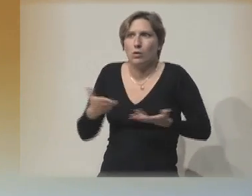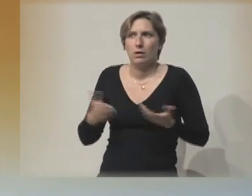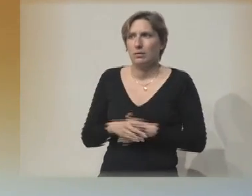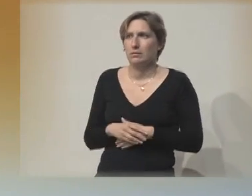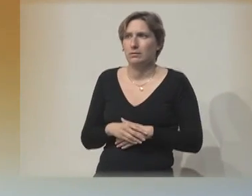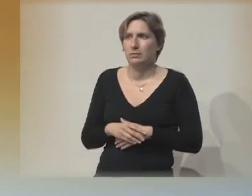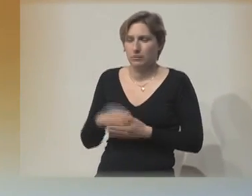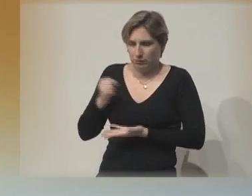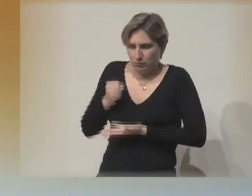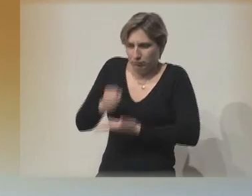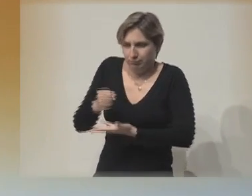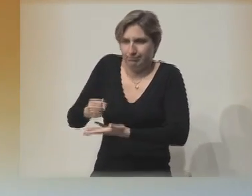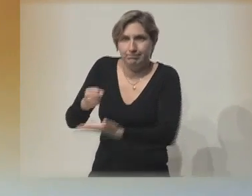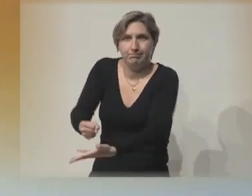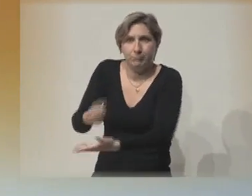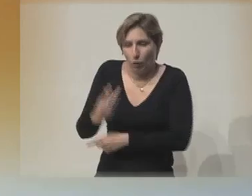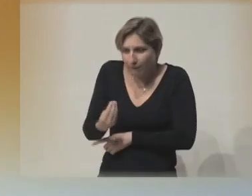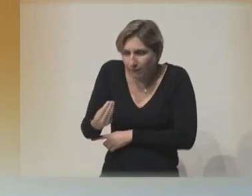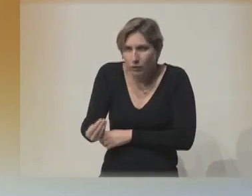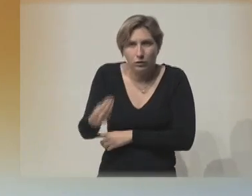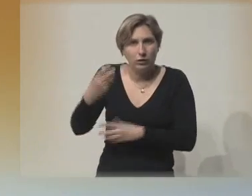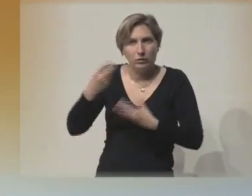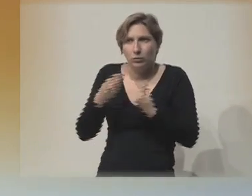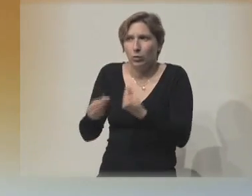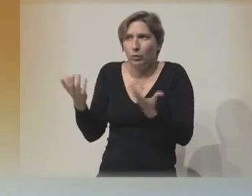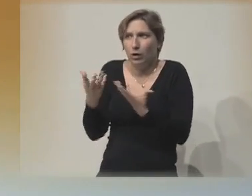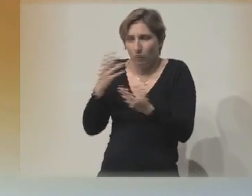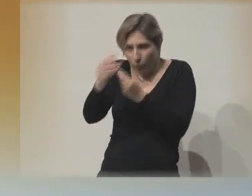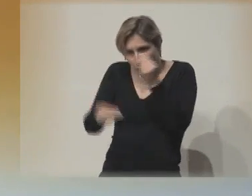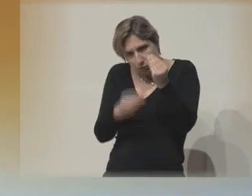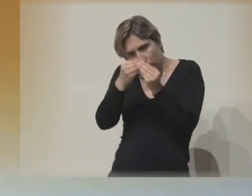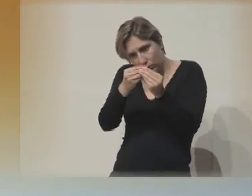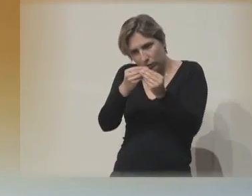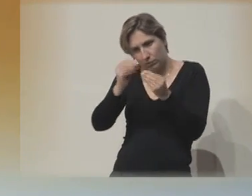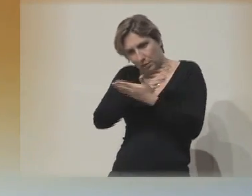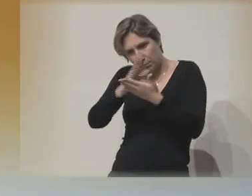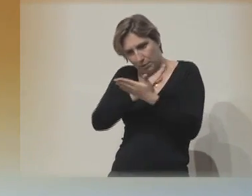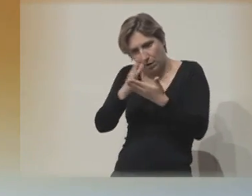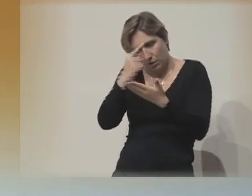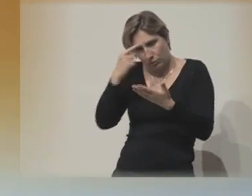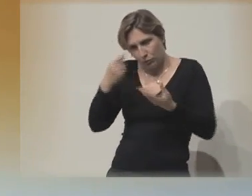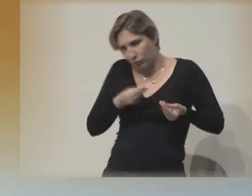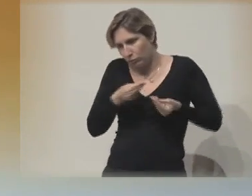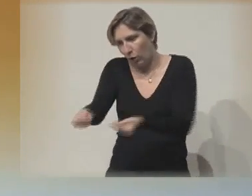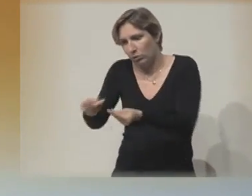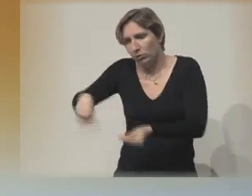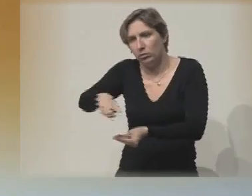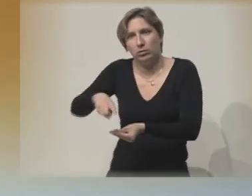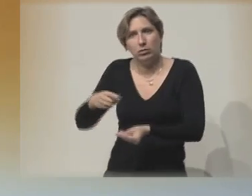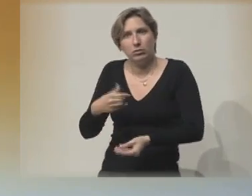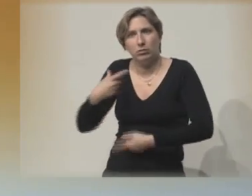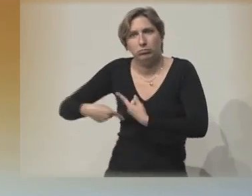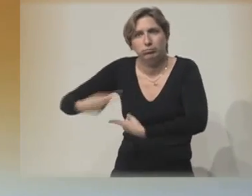voulons-nous transmettre à nos enfants? Quel est le monde que nous préparons pour les générations qui